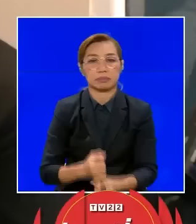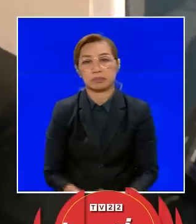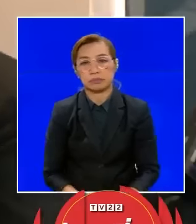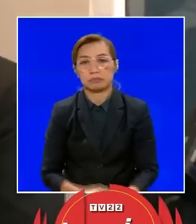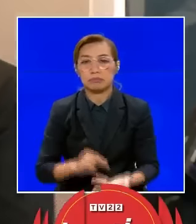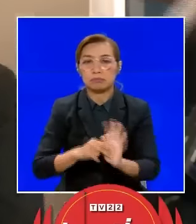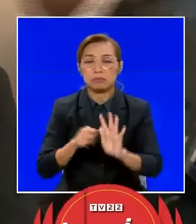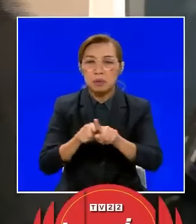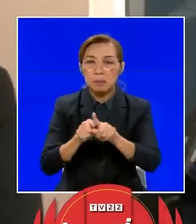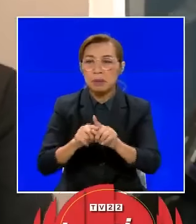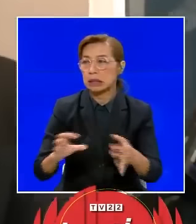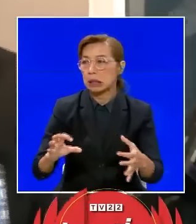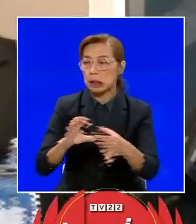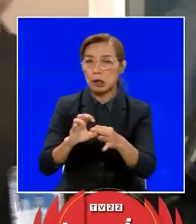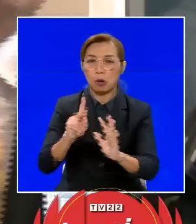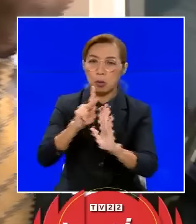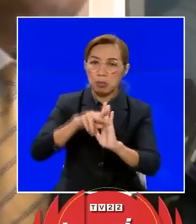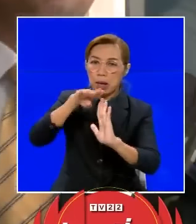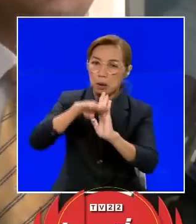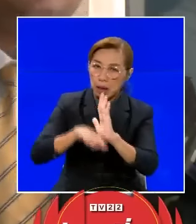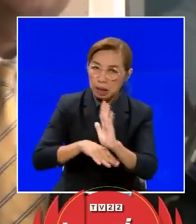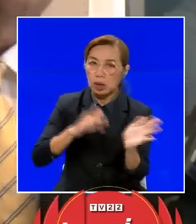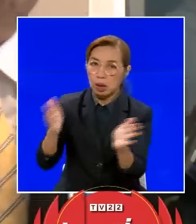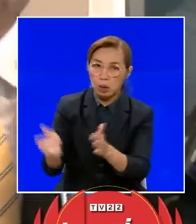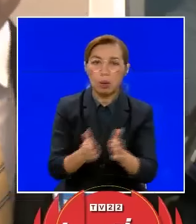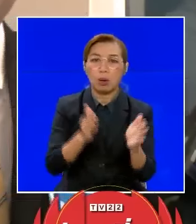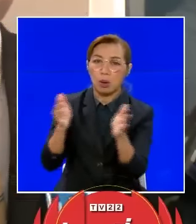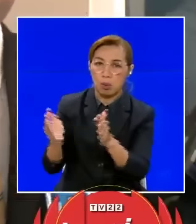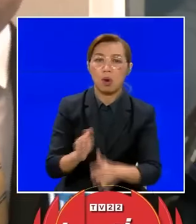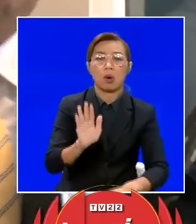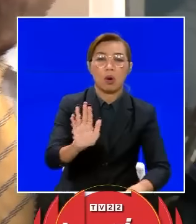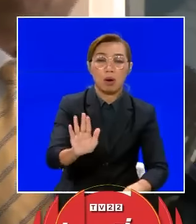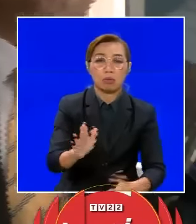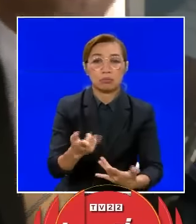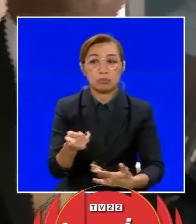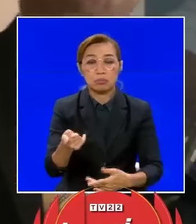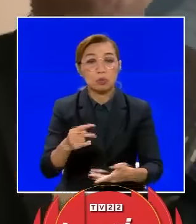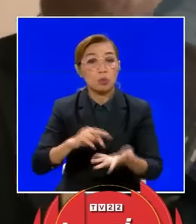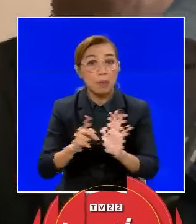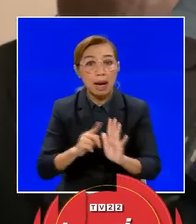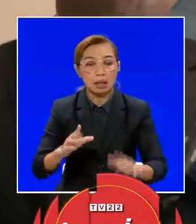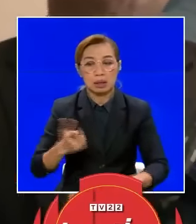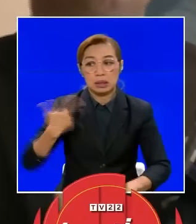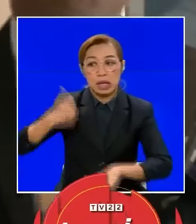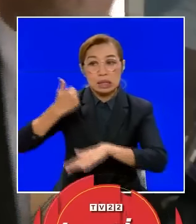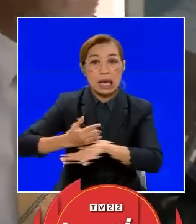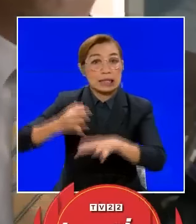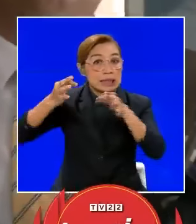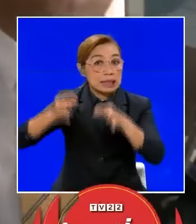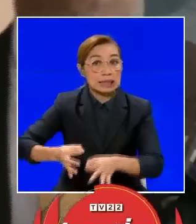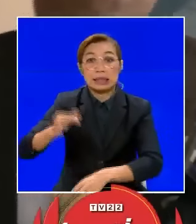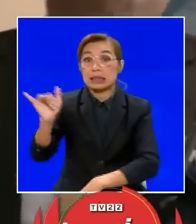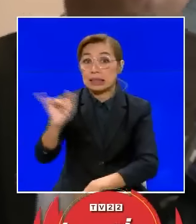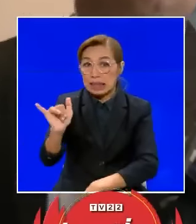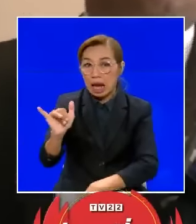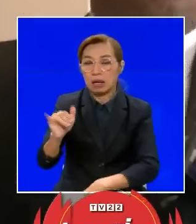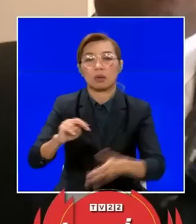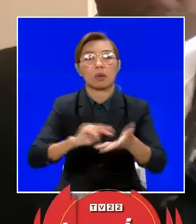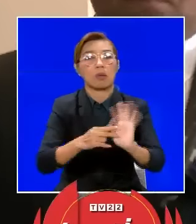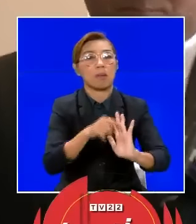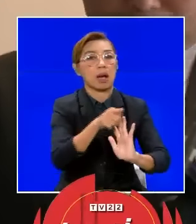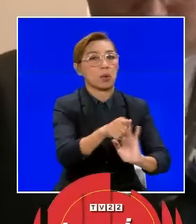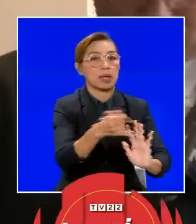นกระบวนการยุติธรรมฮะคือปกติกระบวนการยุติธรรมก็ตราบใดที่ศาลยังไม่ตัดสินถึงที่สุดเราก็สันนิษฐานก่